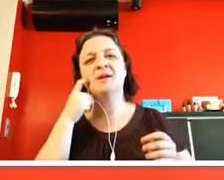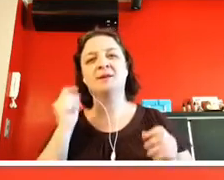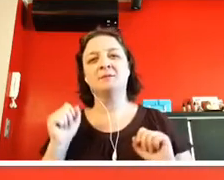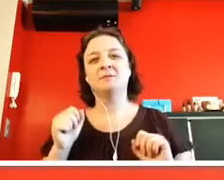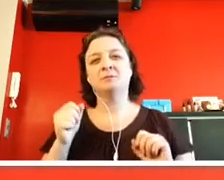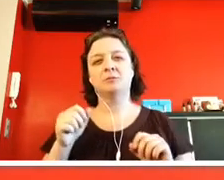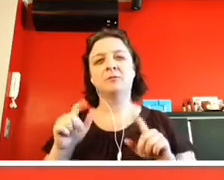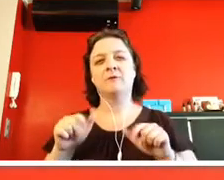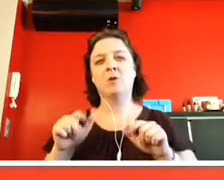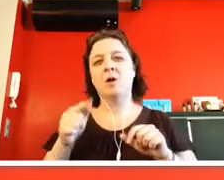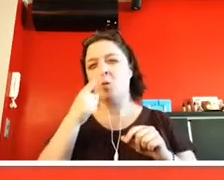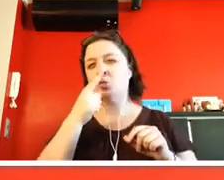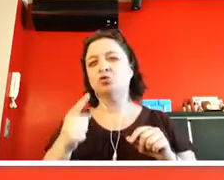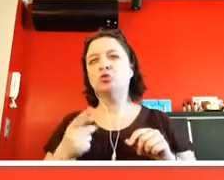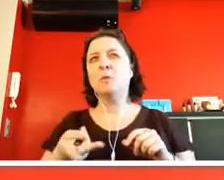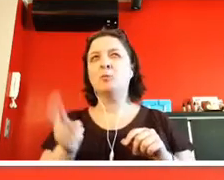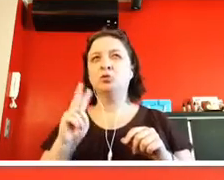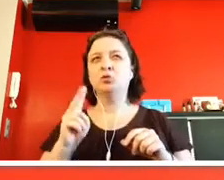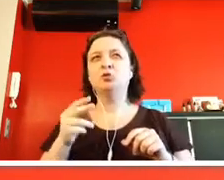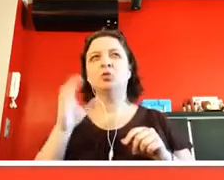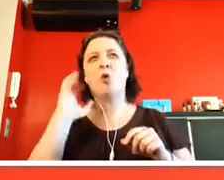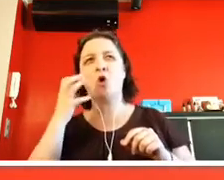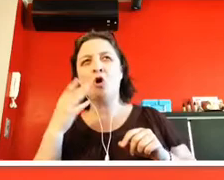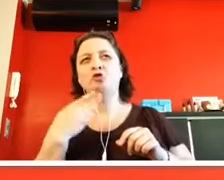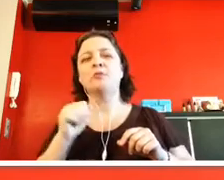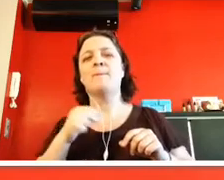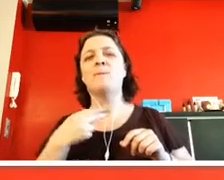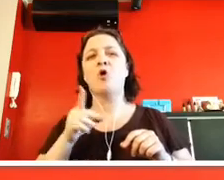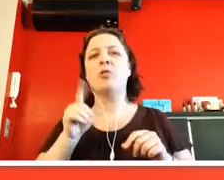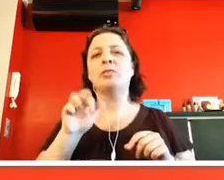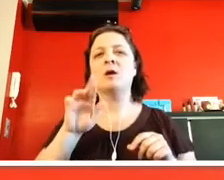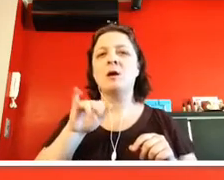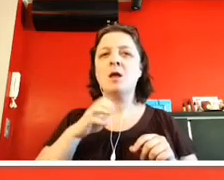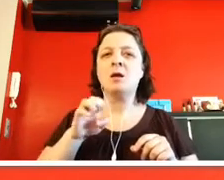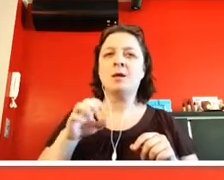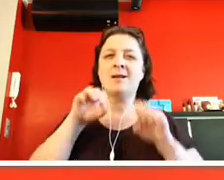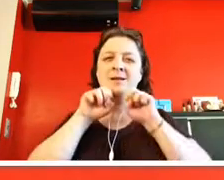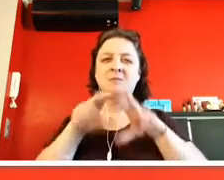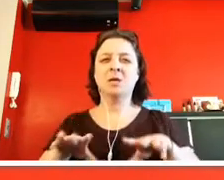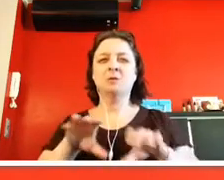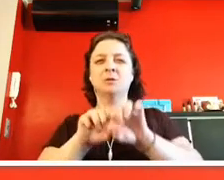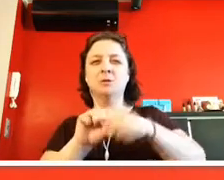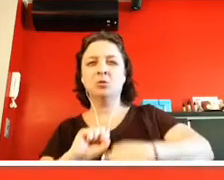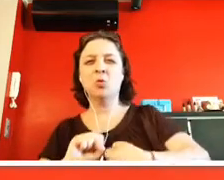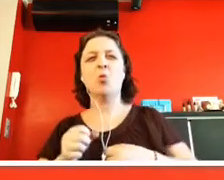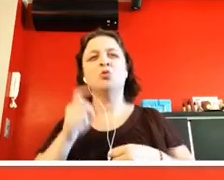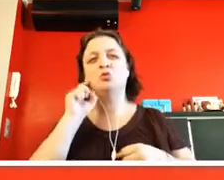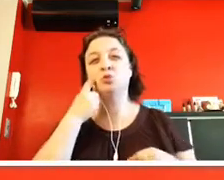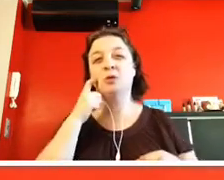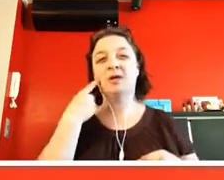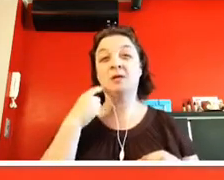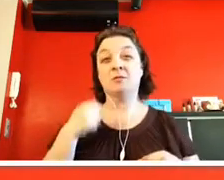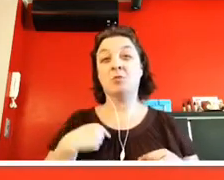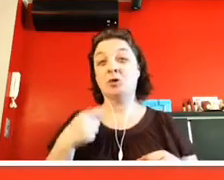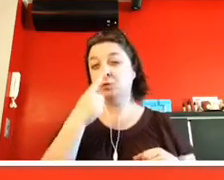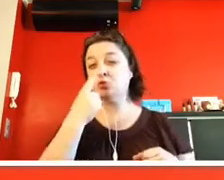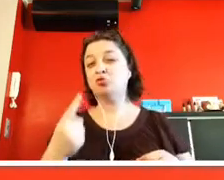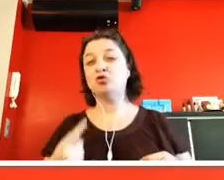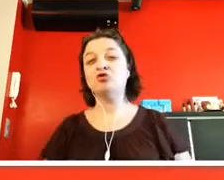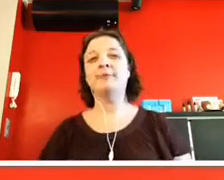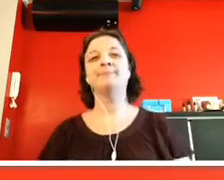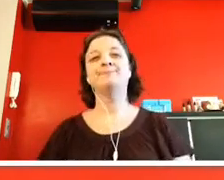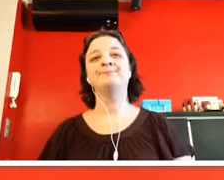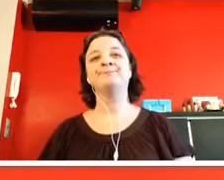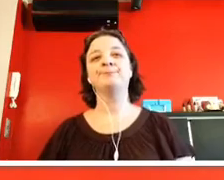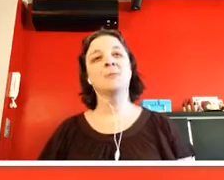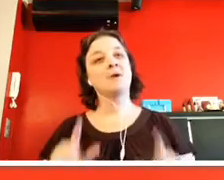sucrée. Voilà, on sent surtout l'orange, la mandarine. Et à l'expiration, un citron très sucré. Voilà, moi